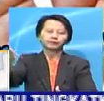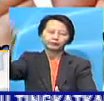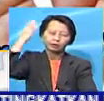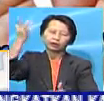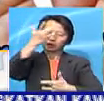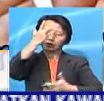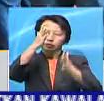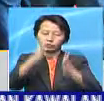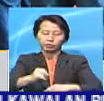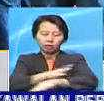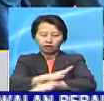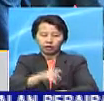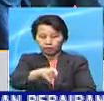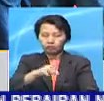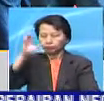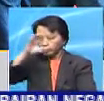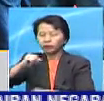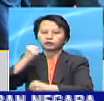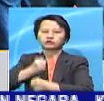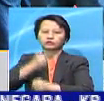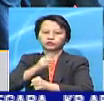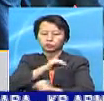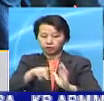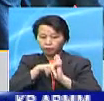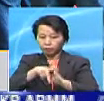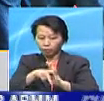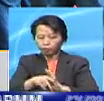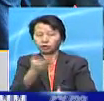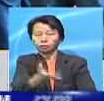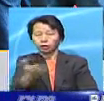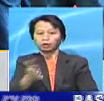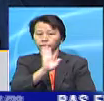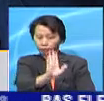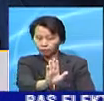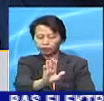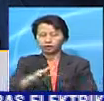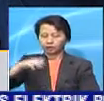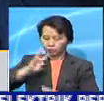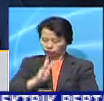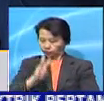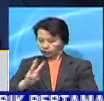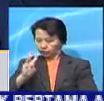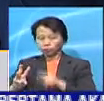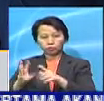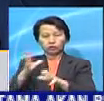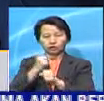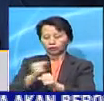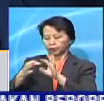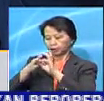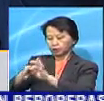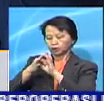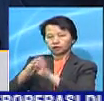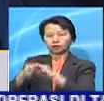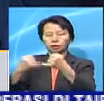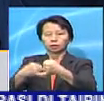pesakit kanser mencari pekerjaan selain mempamerkan produk mereka. Portal berkenaan mendapat kerjasama